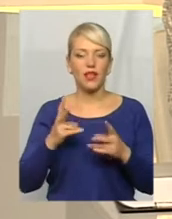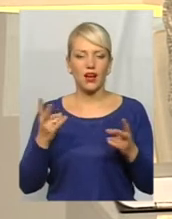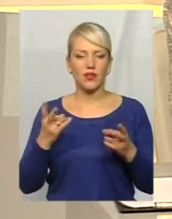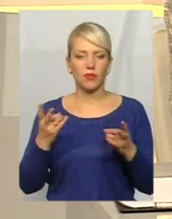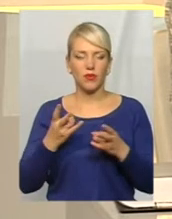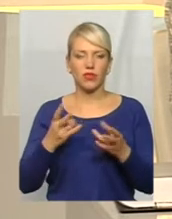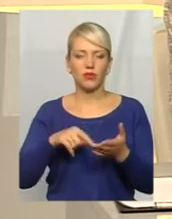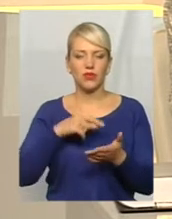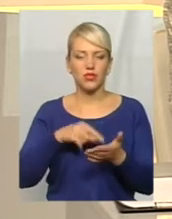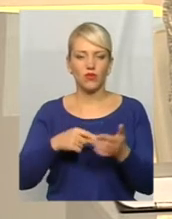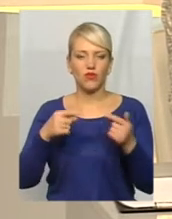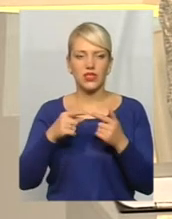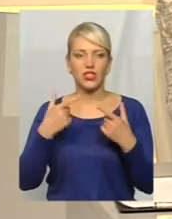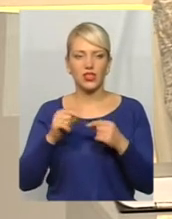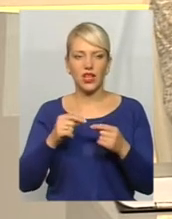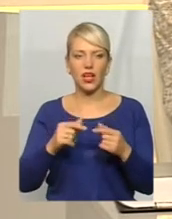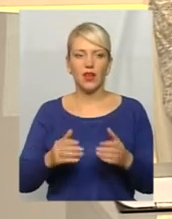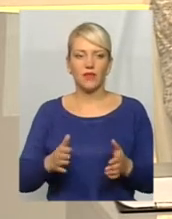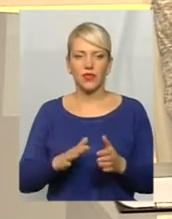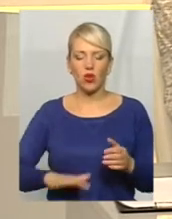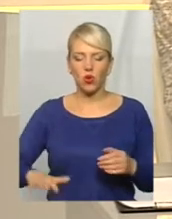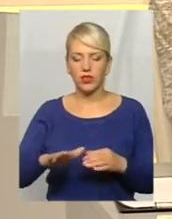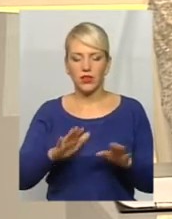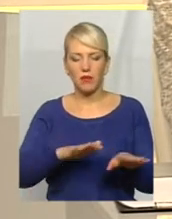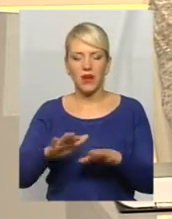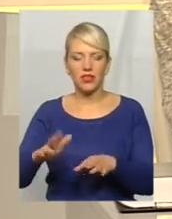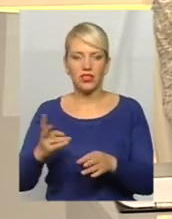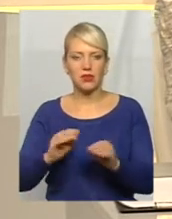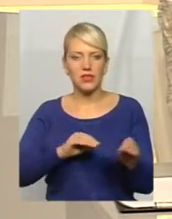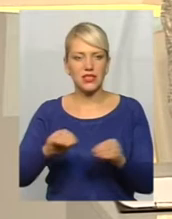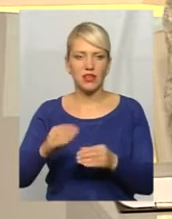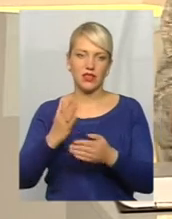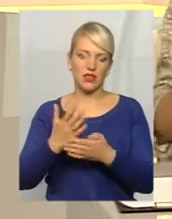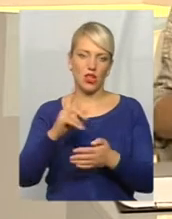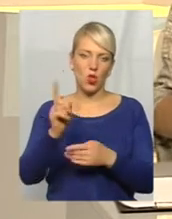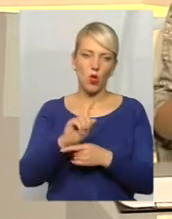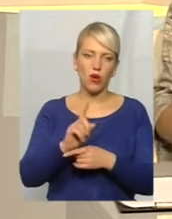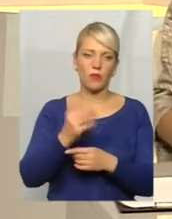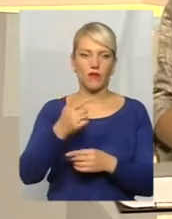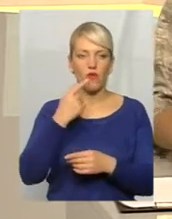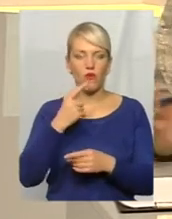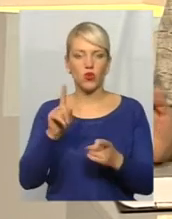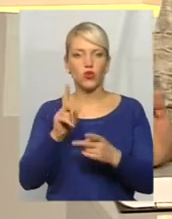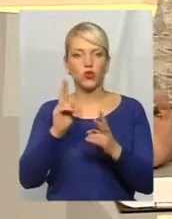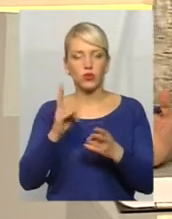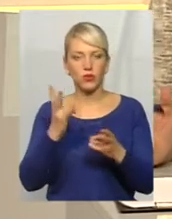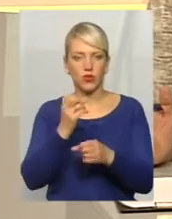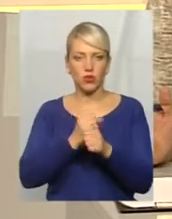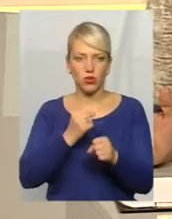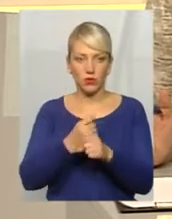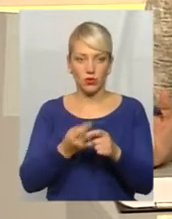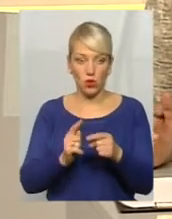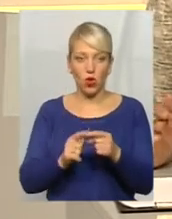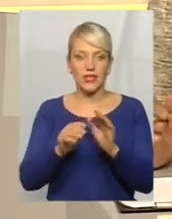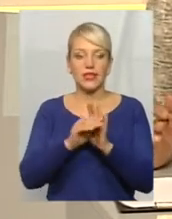місто визначитися, де ті контейнерні майданчики ставити? Мабуть, все-таки є норма, ви зазначили, десь хтось має розробити ту схему. Це